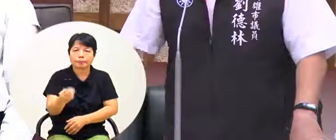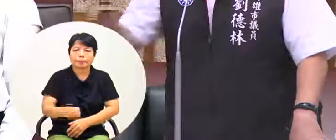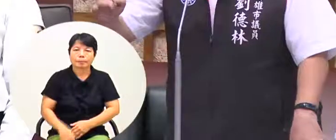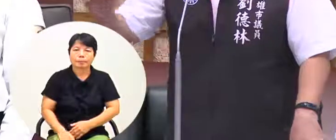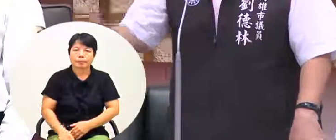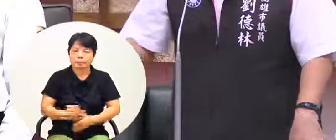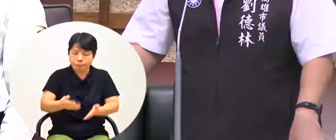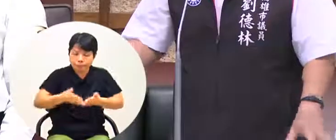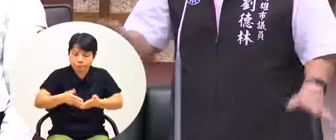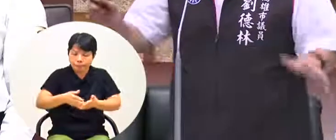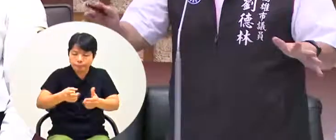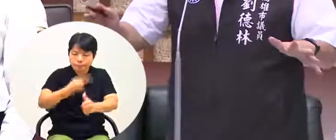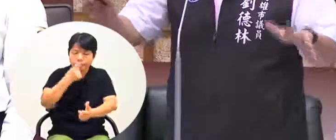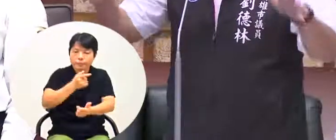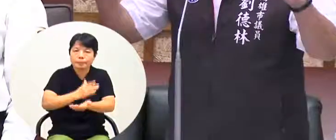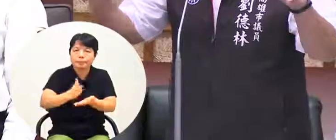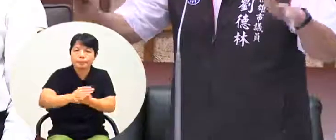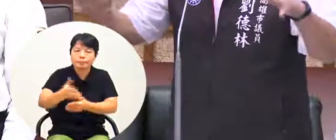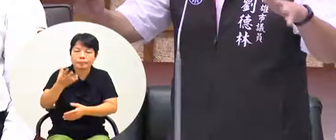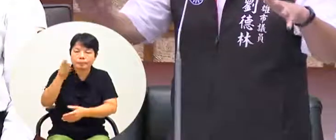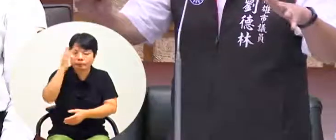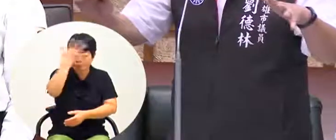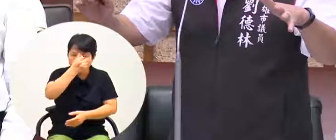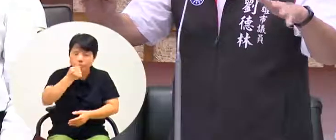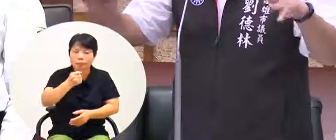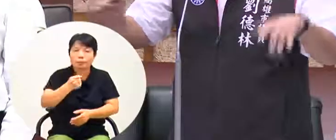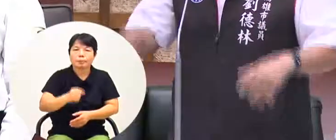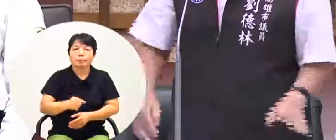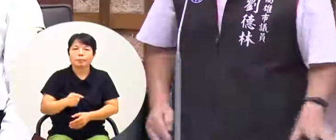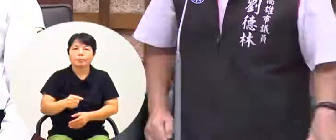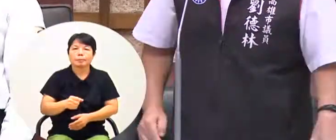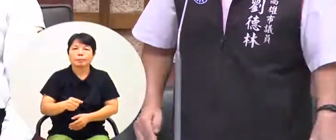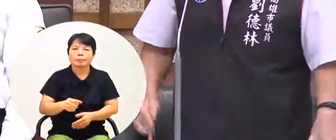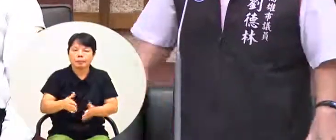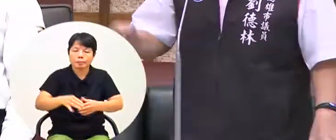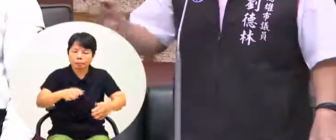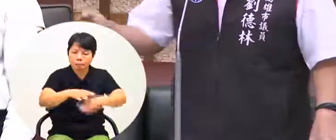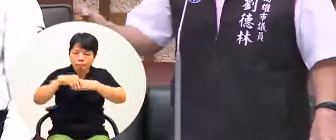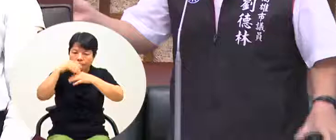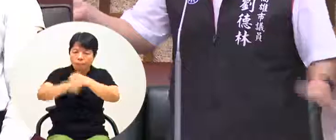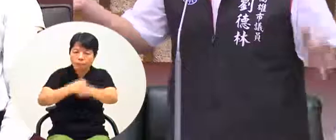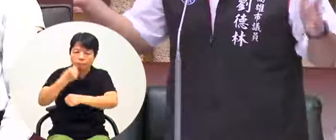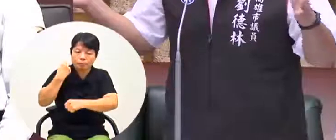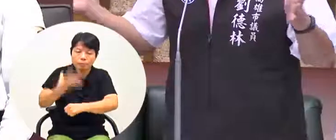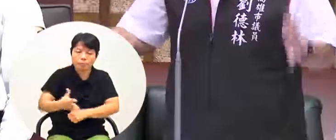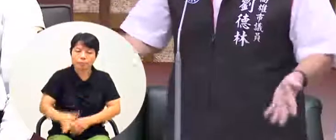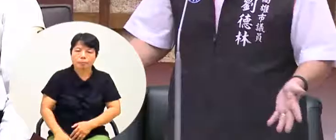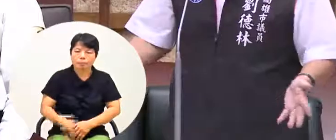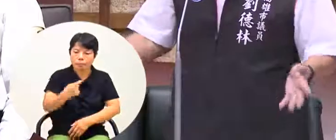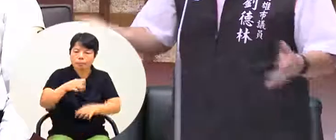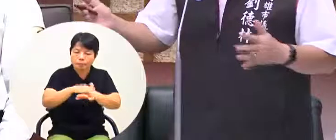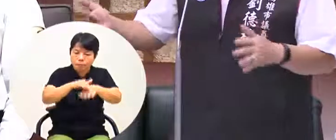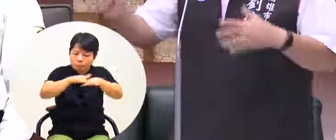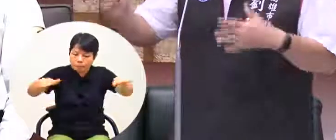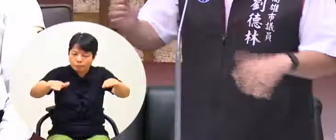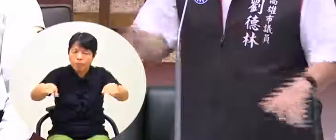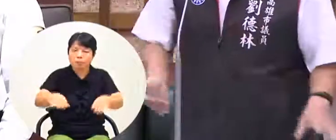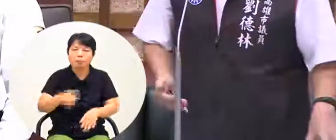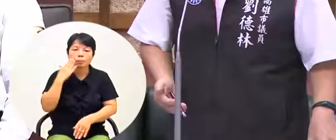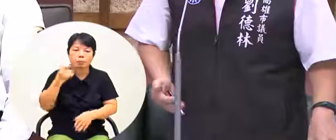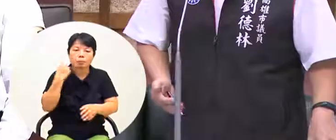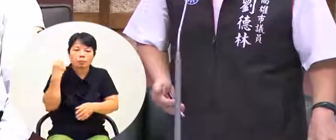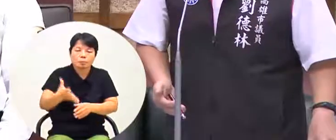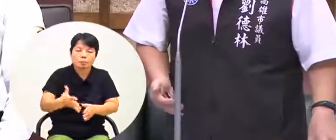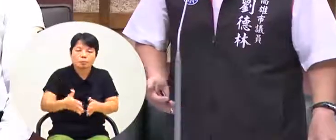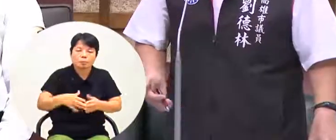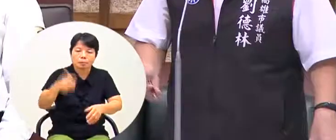新要求新的，这个样子才能够达到一个平衡嘛。那你新起造的，尤其在从化区所定的